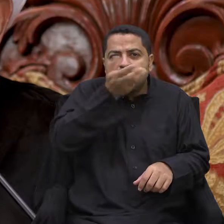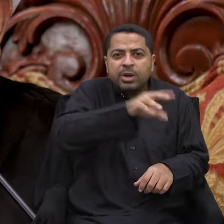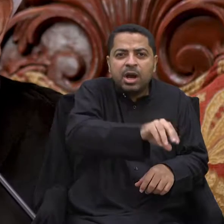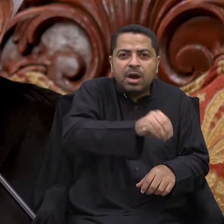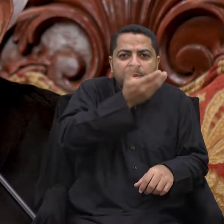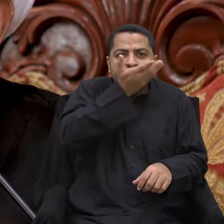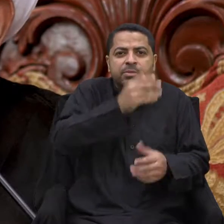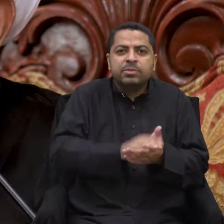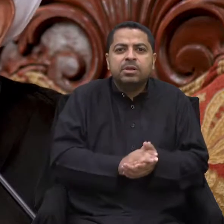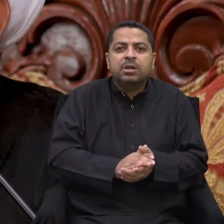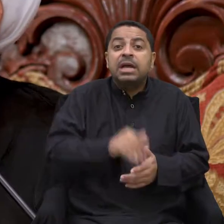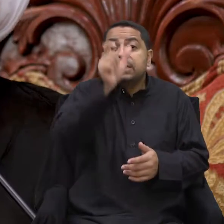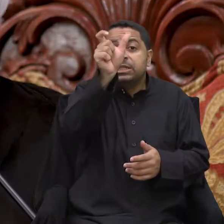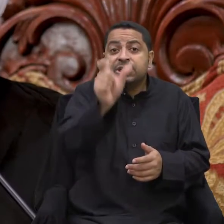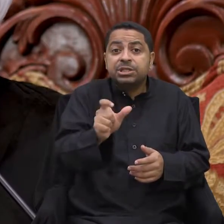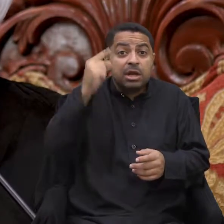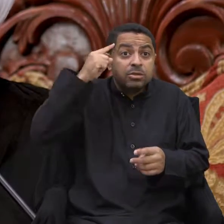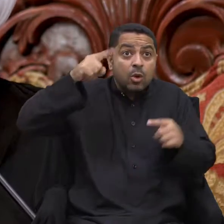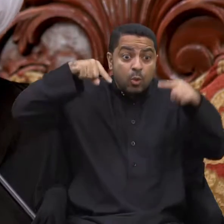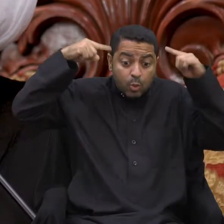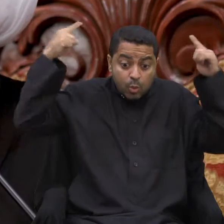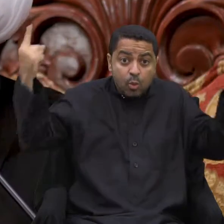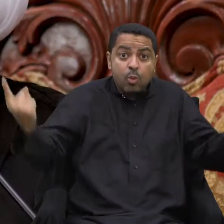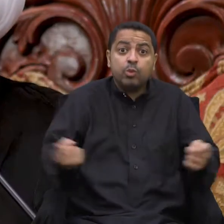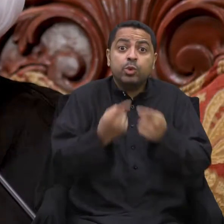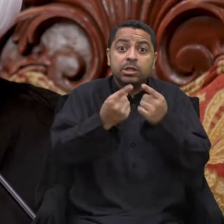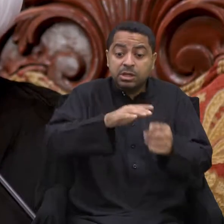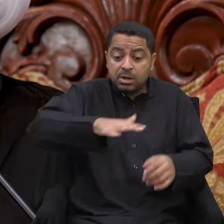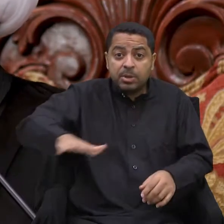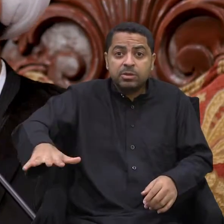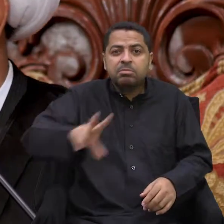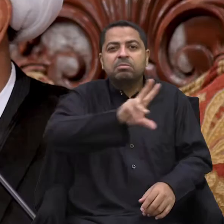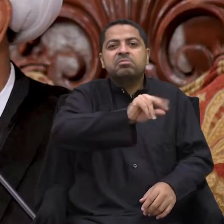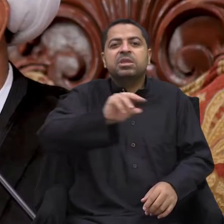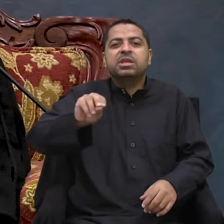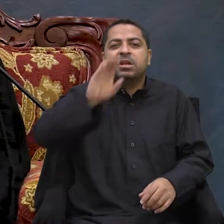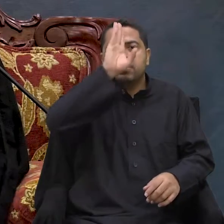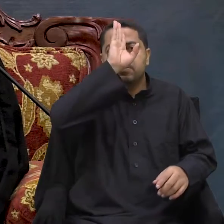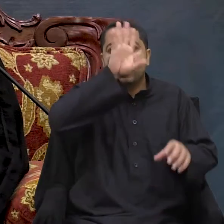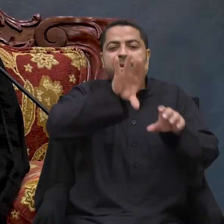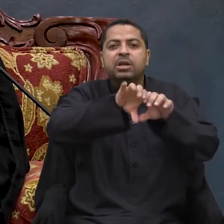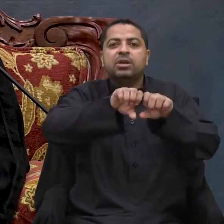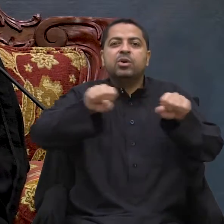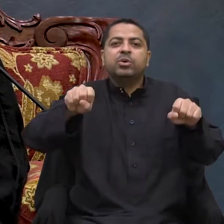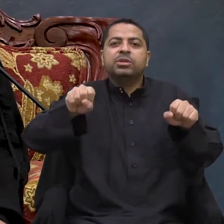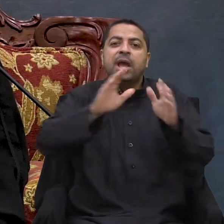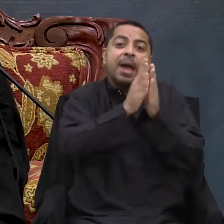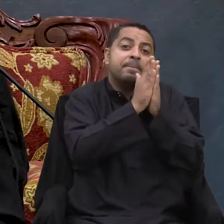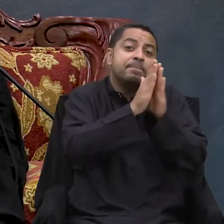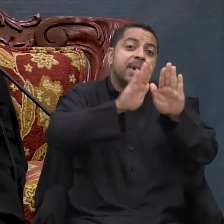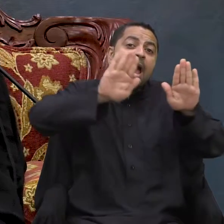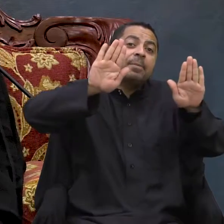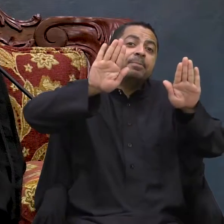يحيط شخص بهذا البحر. والحسين كذلك، من أي باب